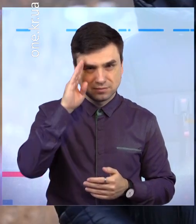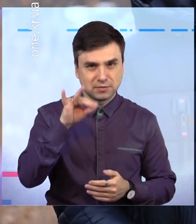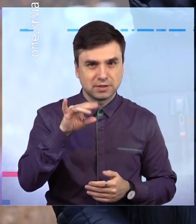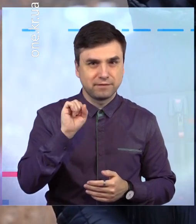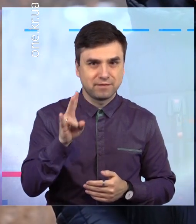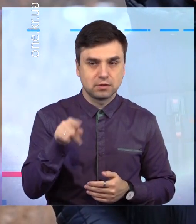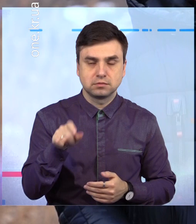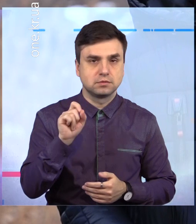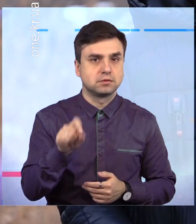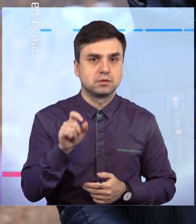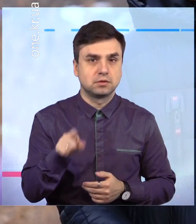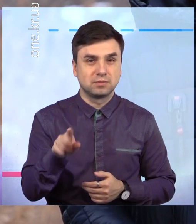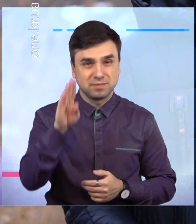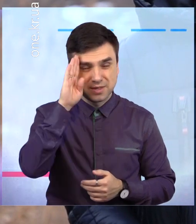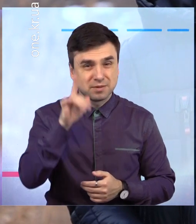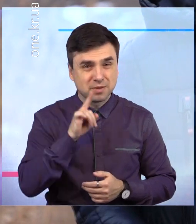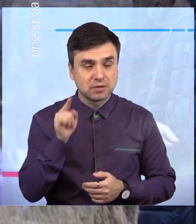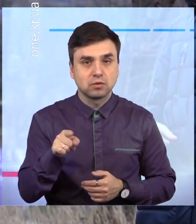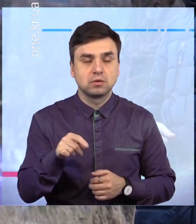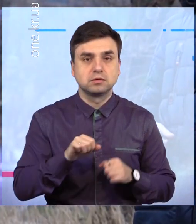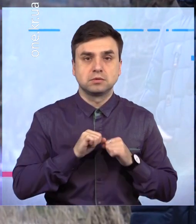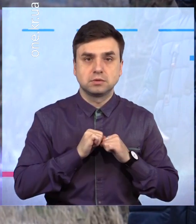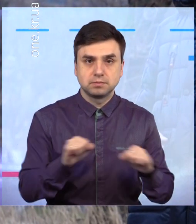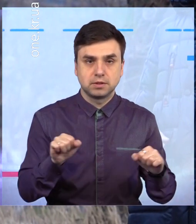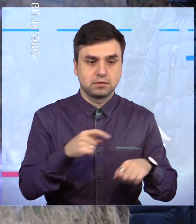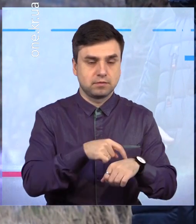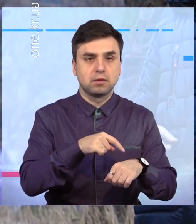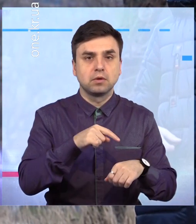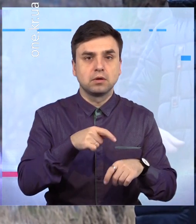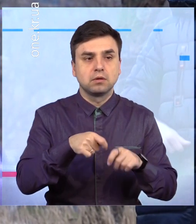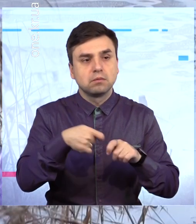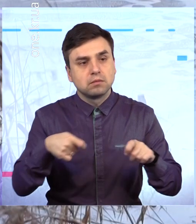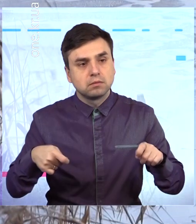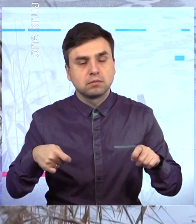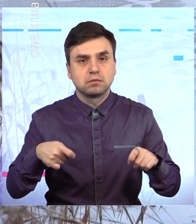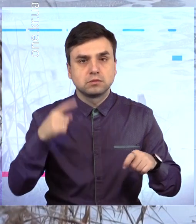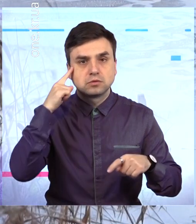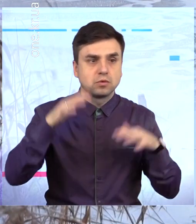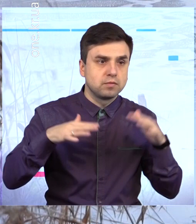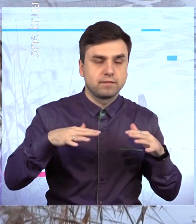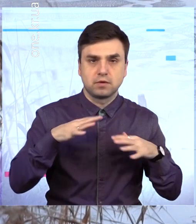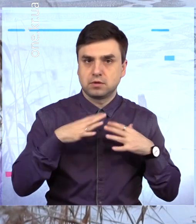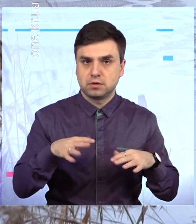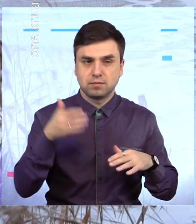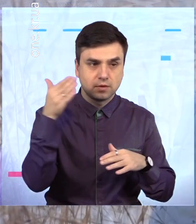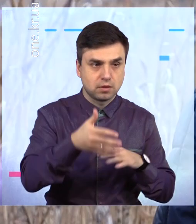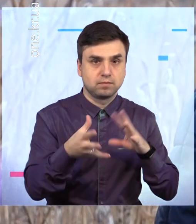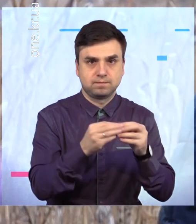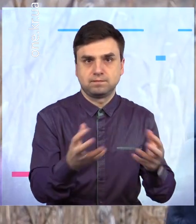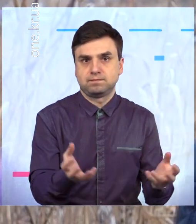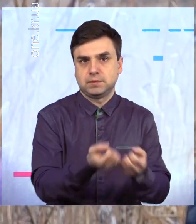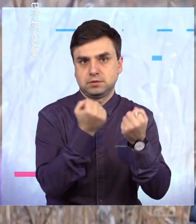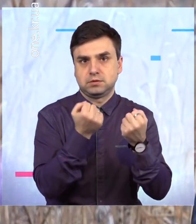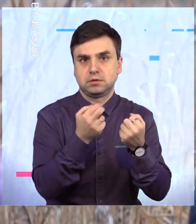Рогу. Незважаючи на свій юний вік, він діяв рішуче, миттєво, що зрештою берегло щонайменше дві родини від горя. І таких людей, як він,